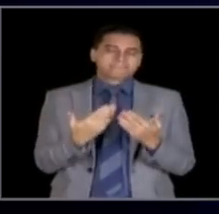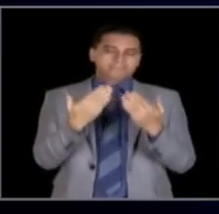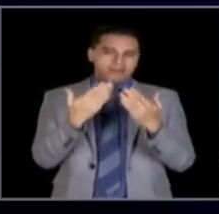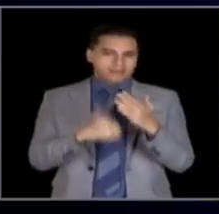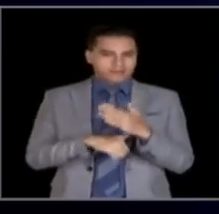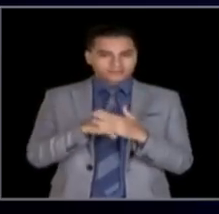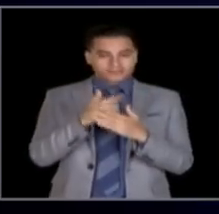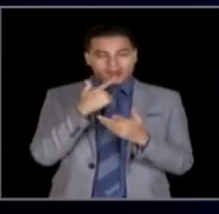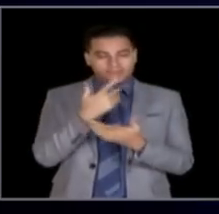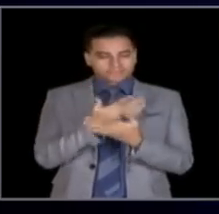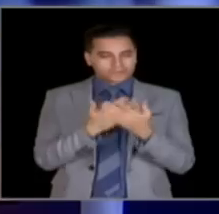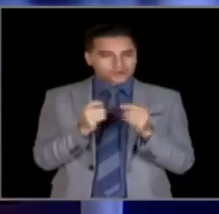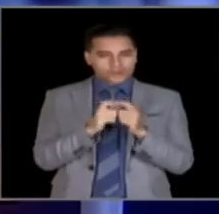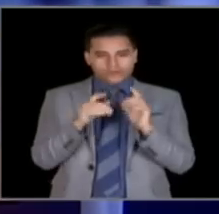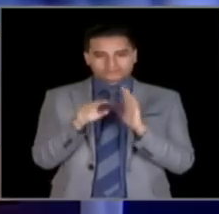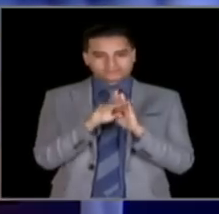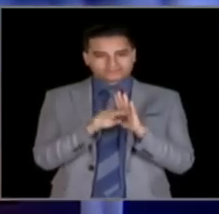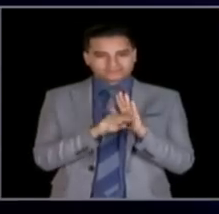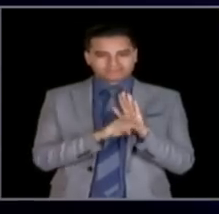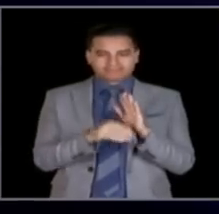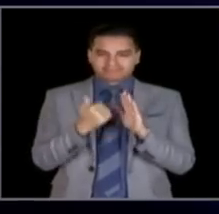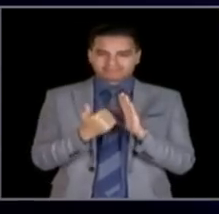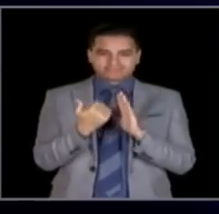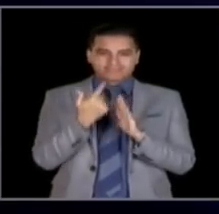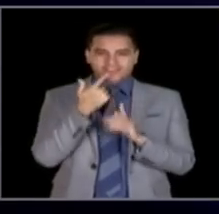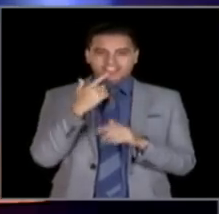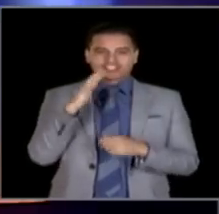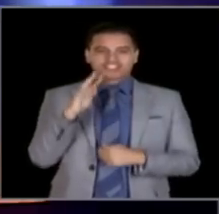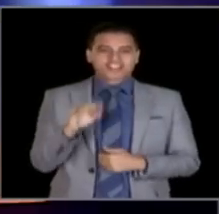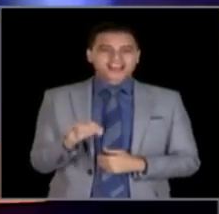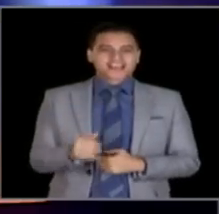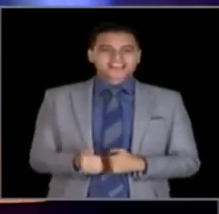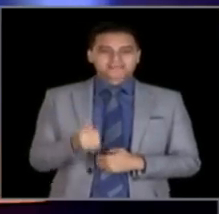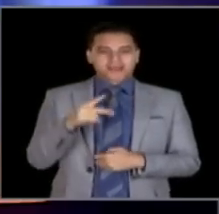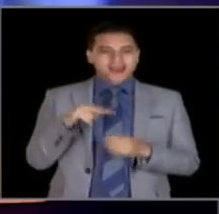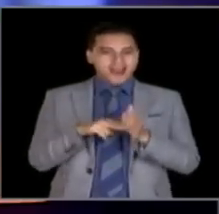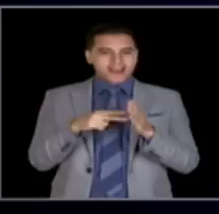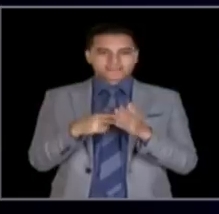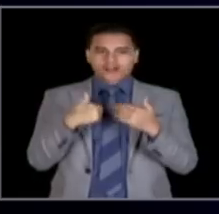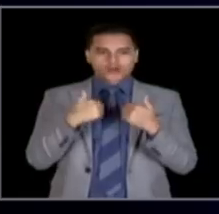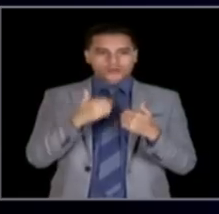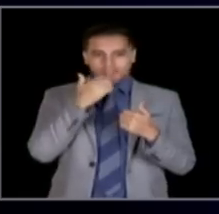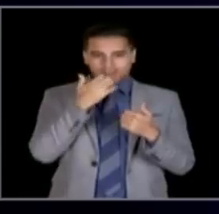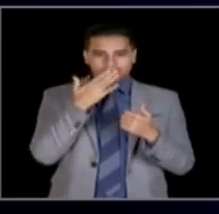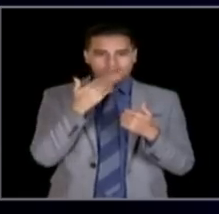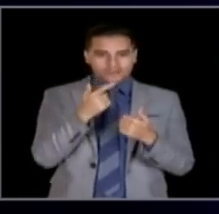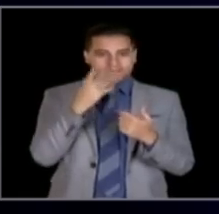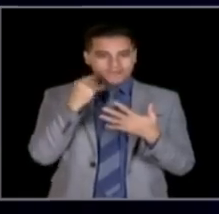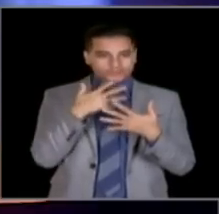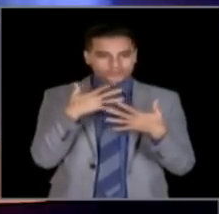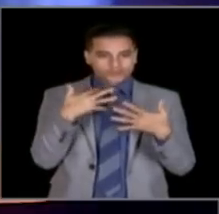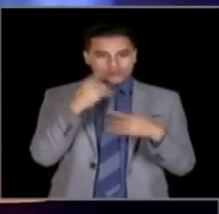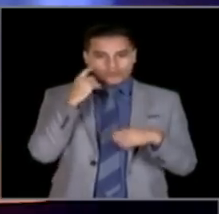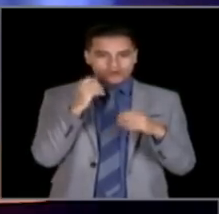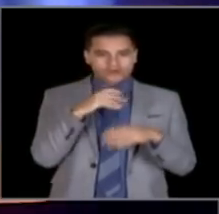جدا، كلام دبلوماسي واضح وصريح. يا شيماء اخبارك ايه؟ ازي حضرتك؟ انا كويس الحمد لله، مبسوطه